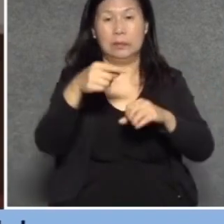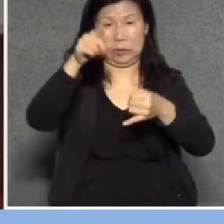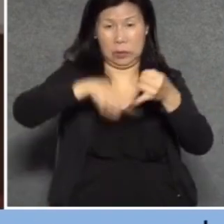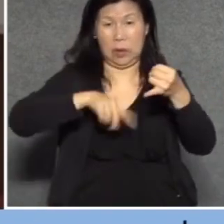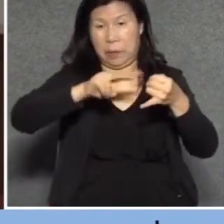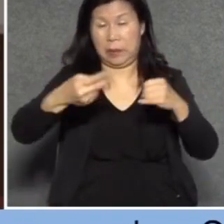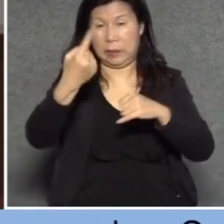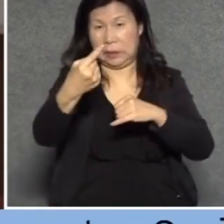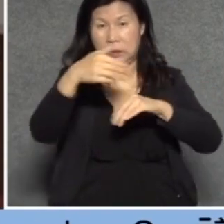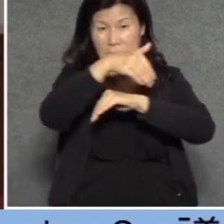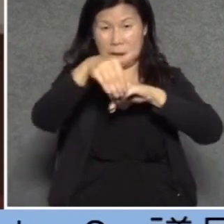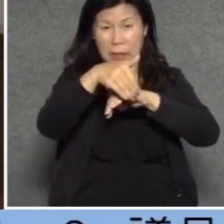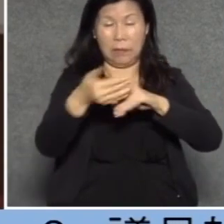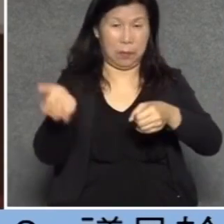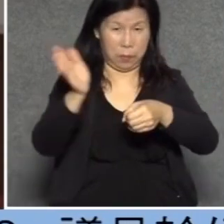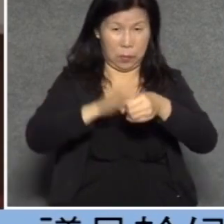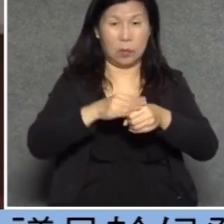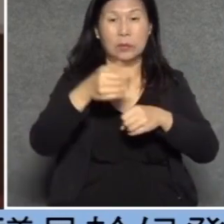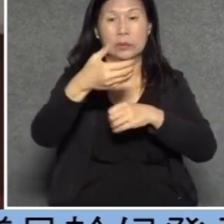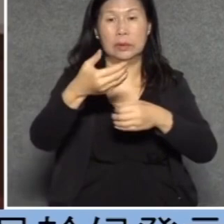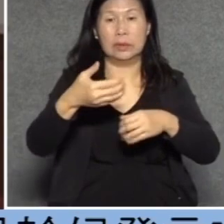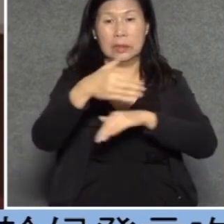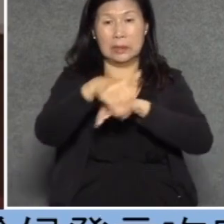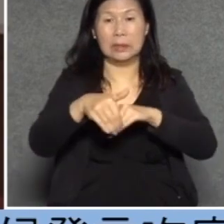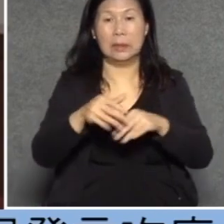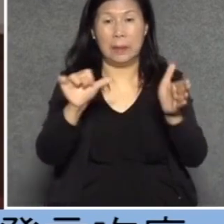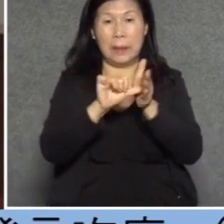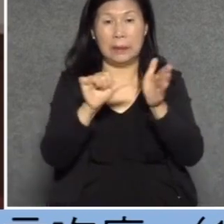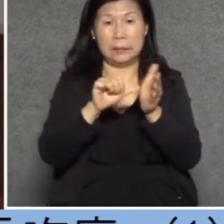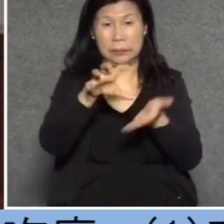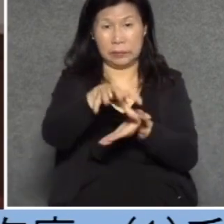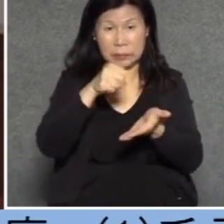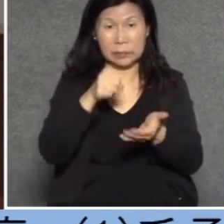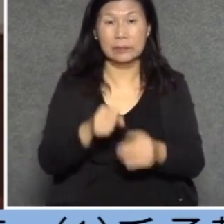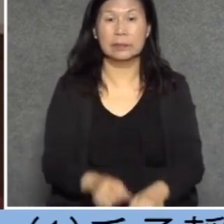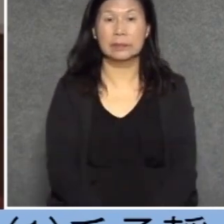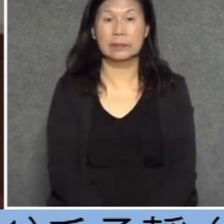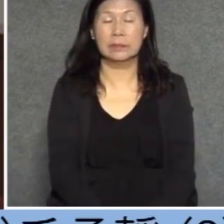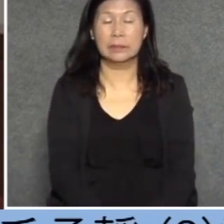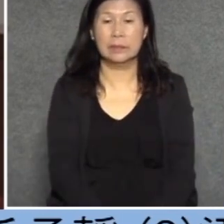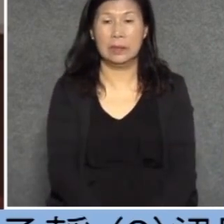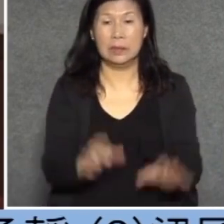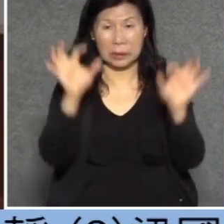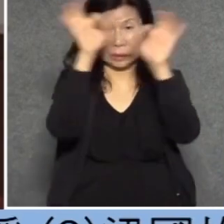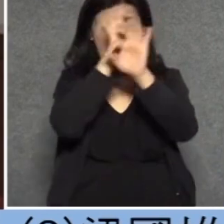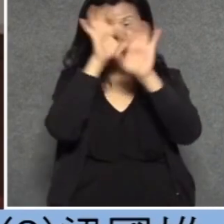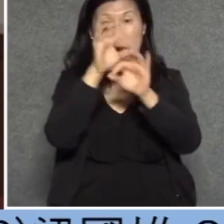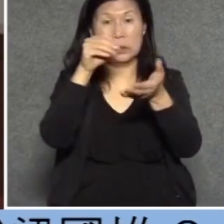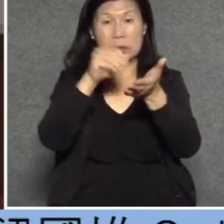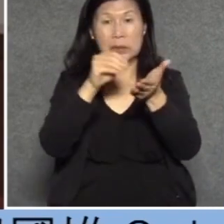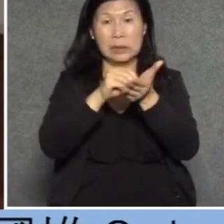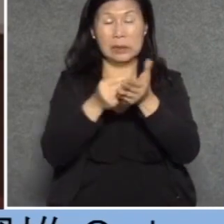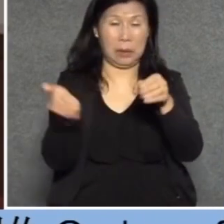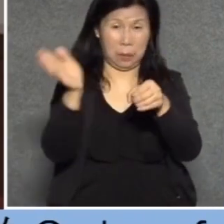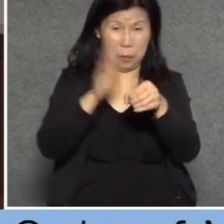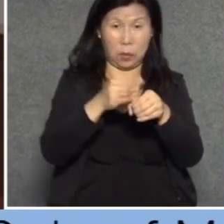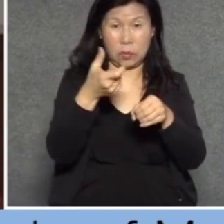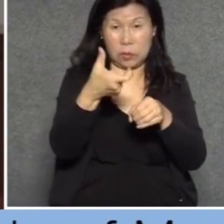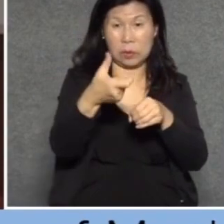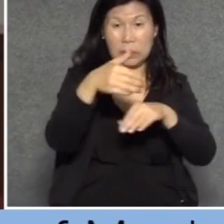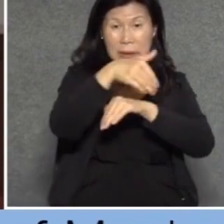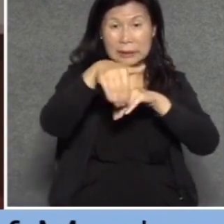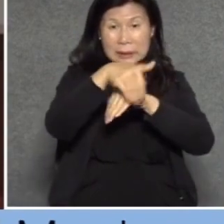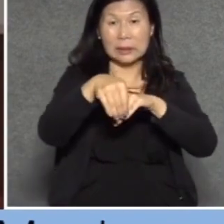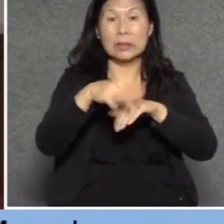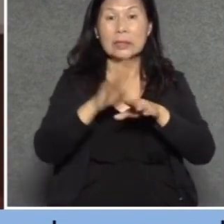劃。嗱，主席。即係我點解特別要攞呢一個所謂錯誤定罪嘅補償計劃攞出嚟講咧？喺司法機